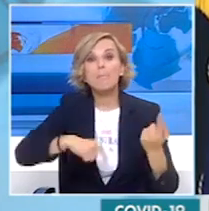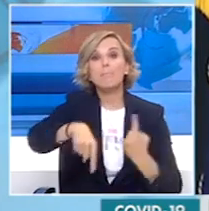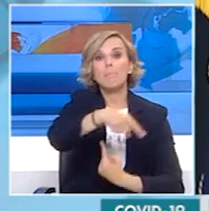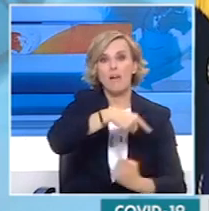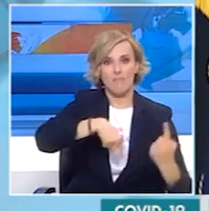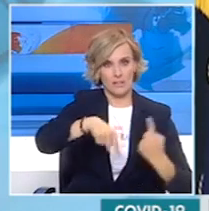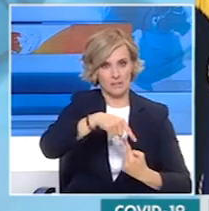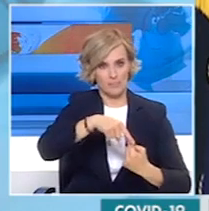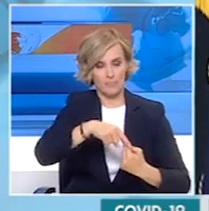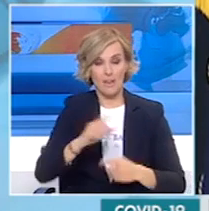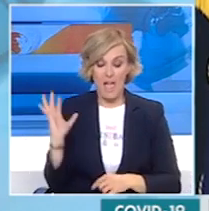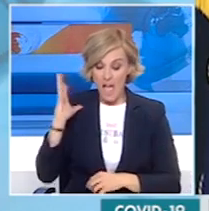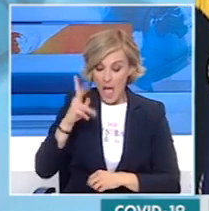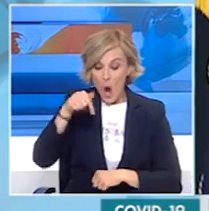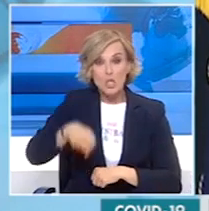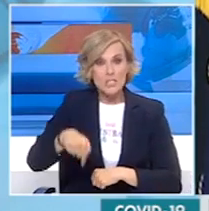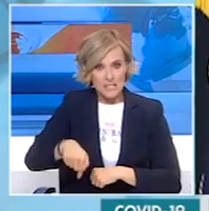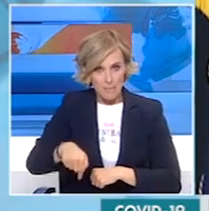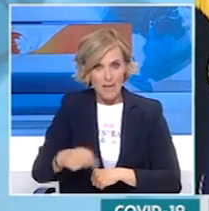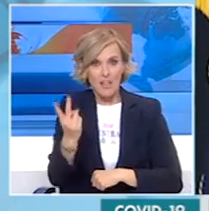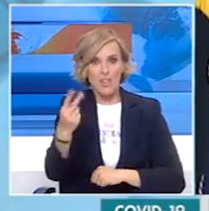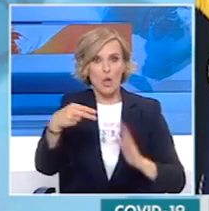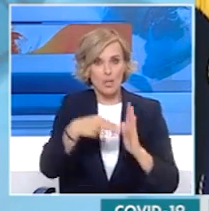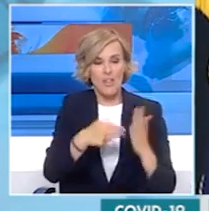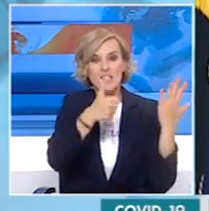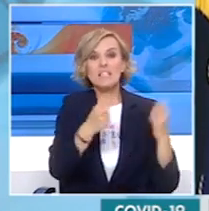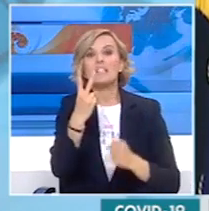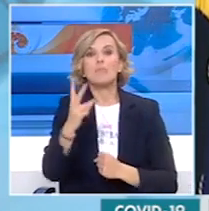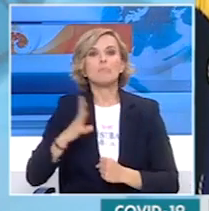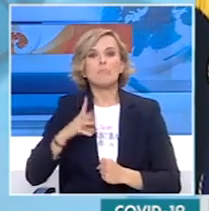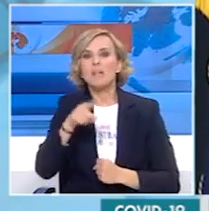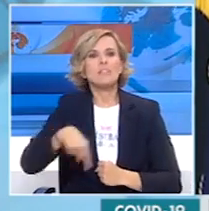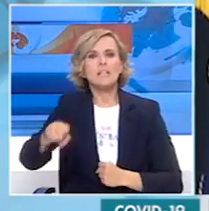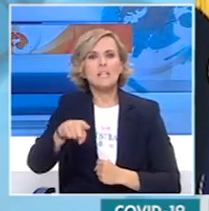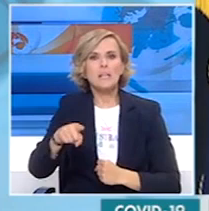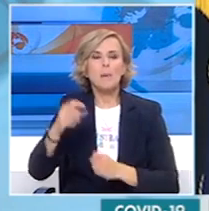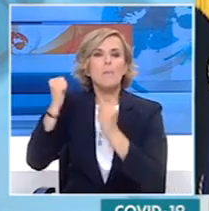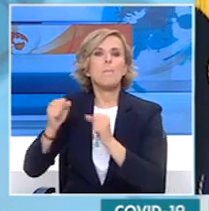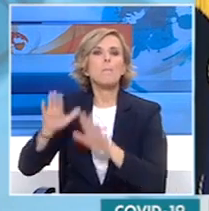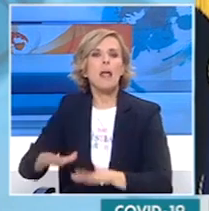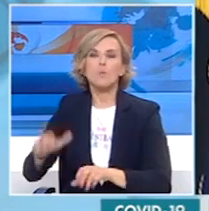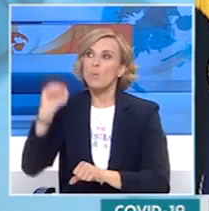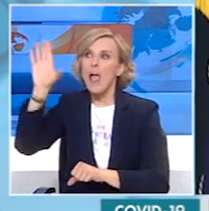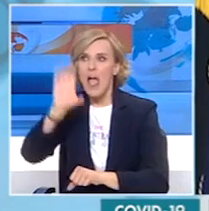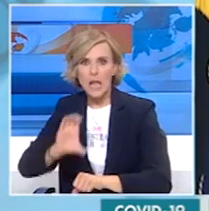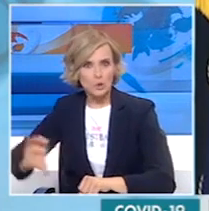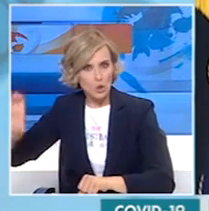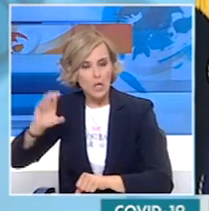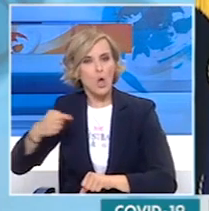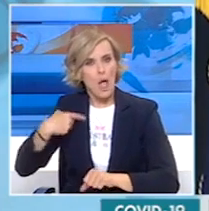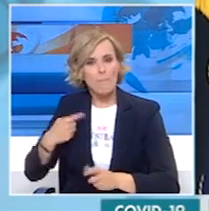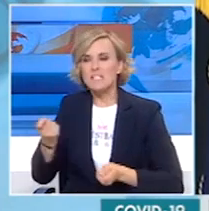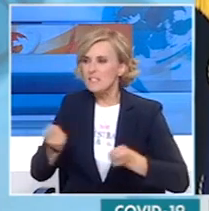έχουν επαναπατριστεί 2.062 συμπολίτες μας. Όλοι τους ανήκουν σε μια από τις τρεις κατηγορίες που έχει δοθεί προτεραιότητα στην παρούσα χρονική